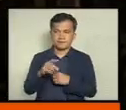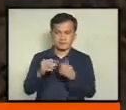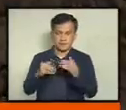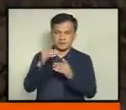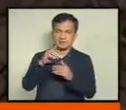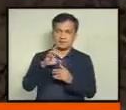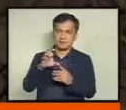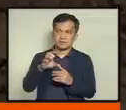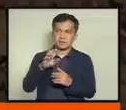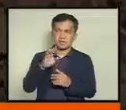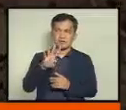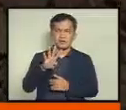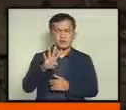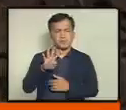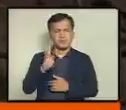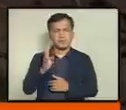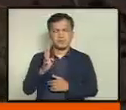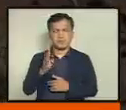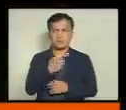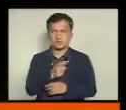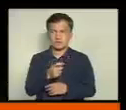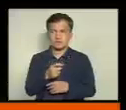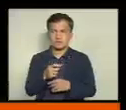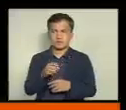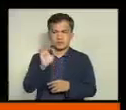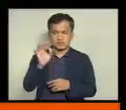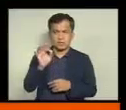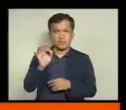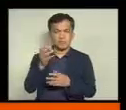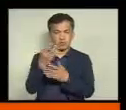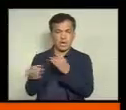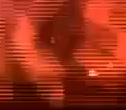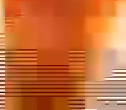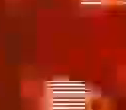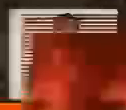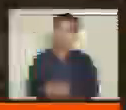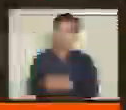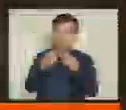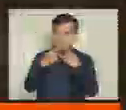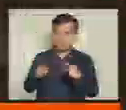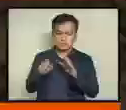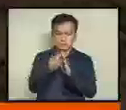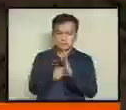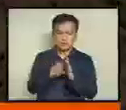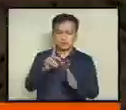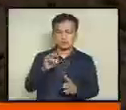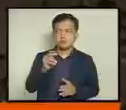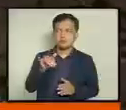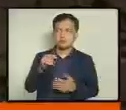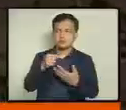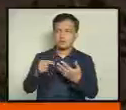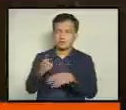Higit 140 naman ang sugatan habang siyama ang nawawala. Nagdeklara na ng state of calamity sa